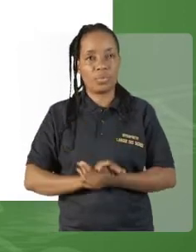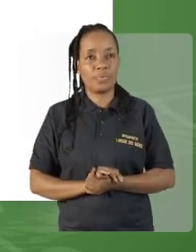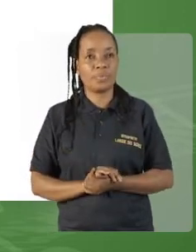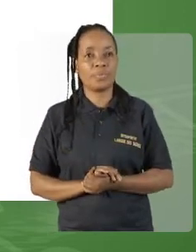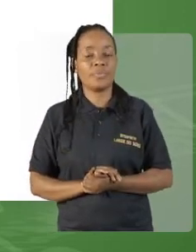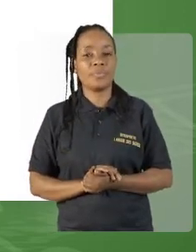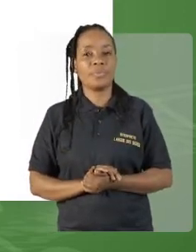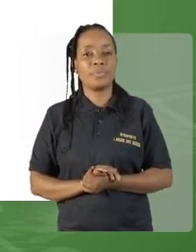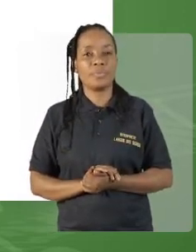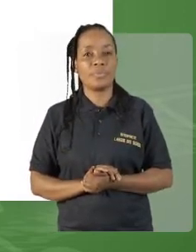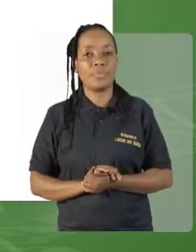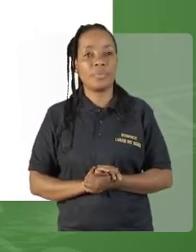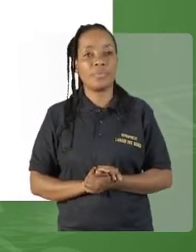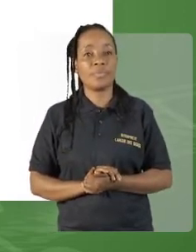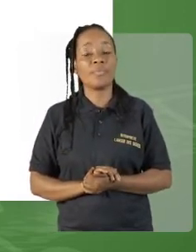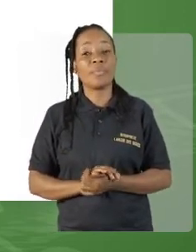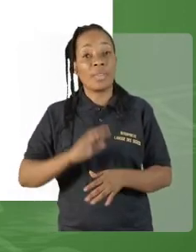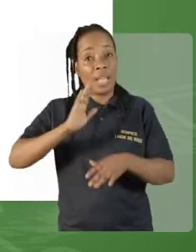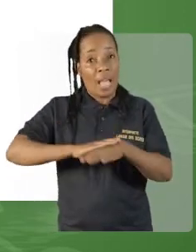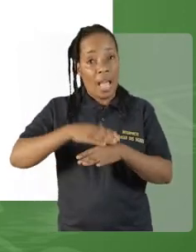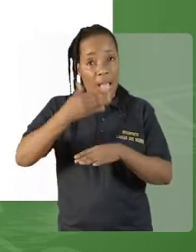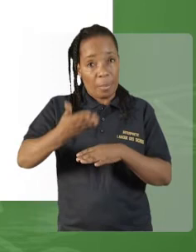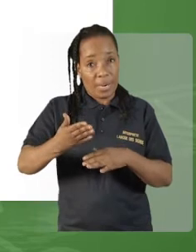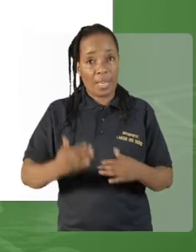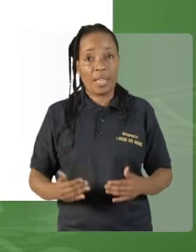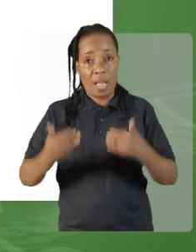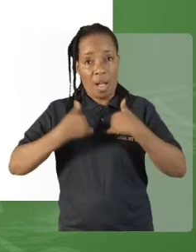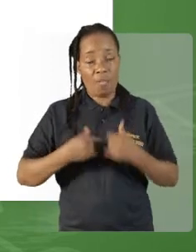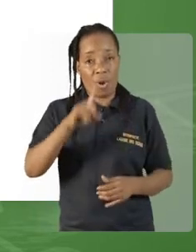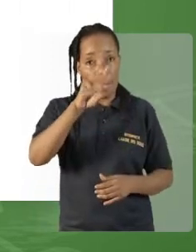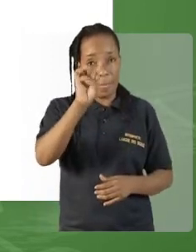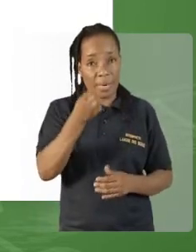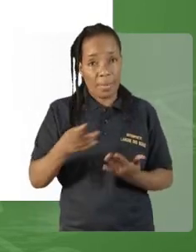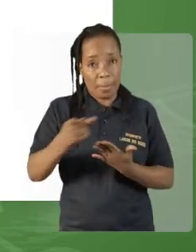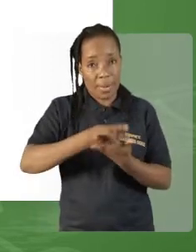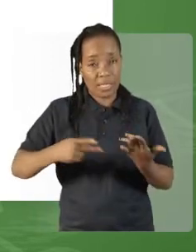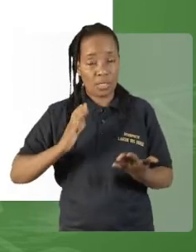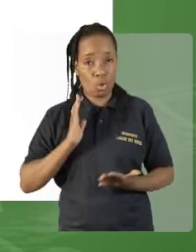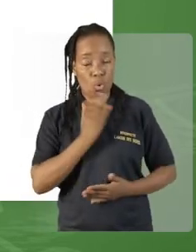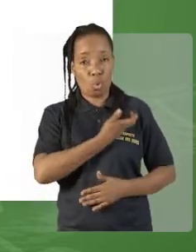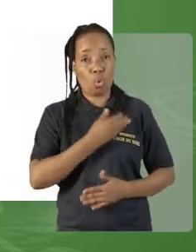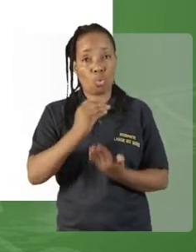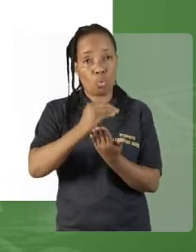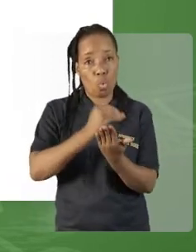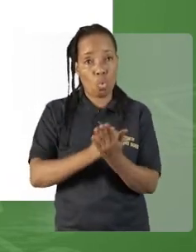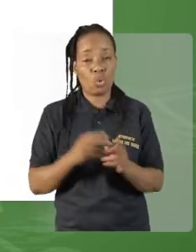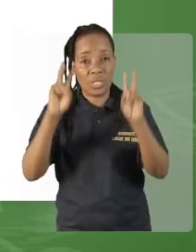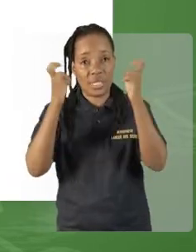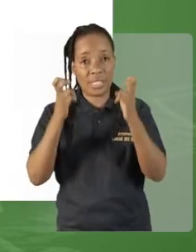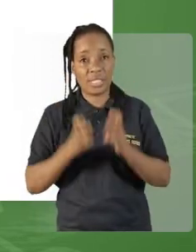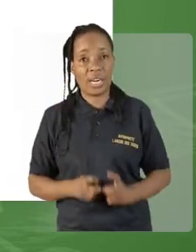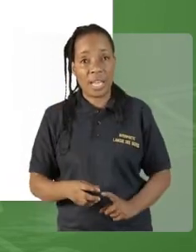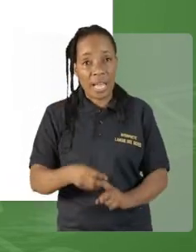Ensuite, nous passerons à la première partie de notre leçon qui s'intitule « Caractérisation de